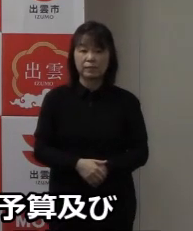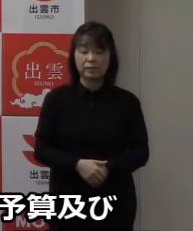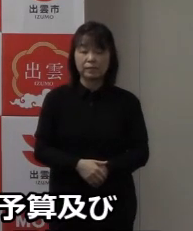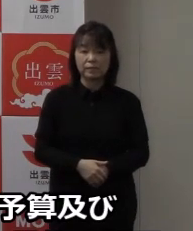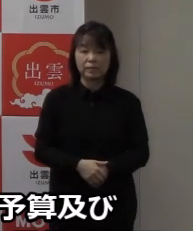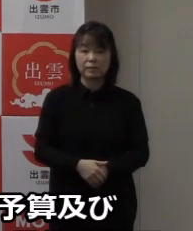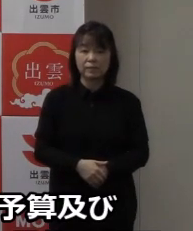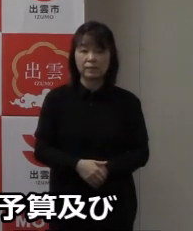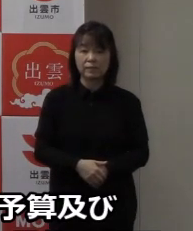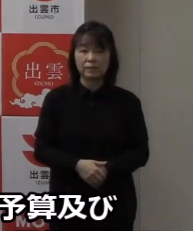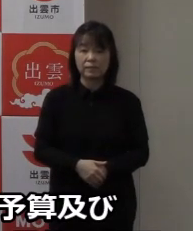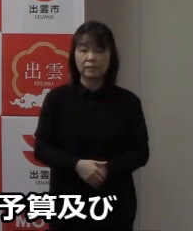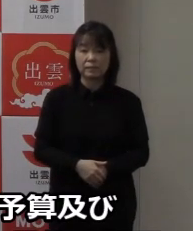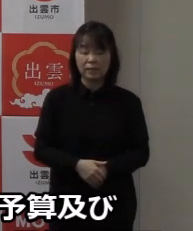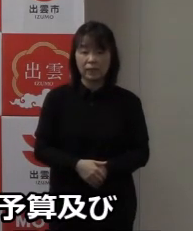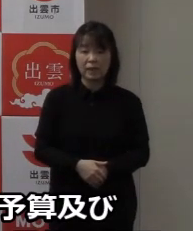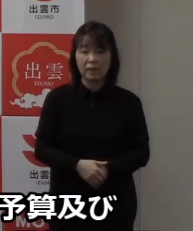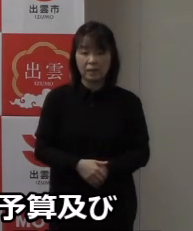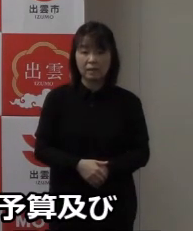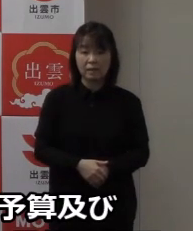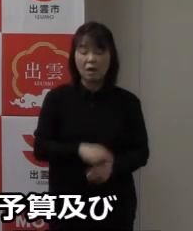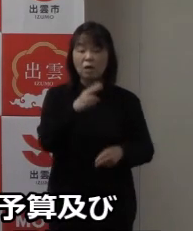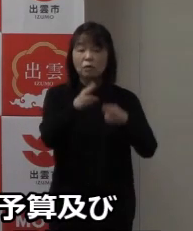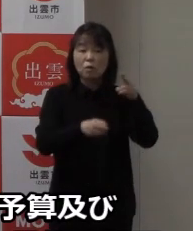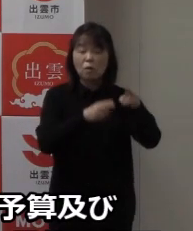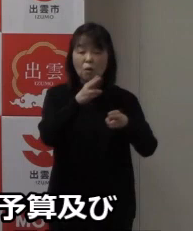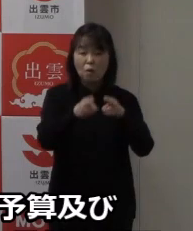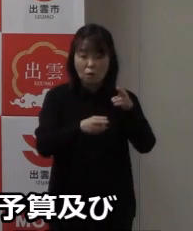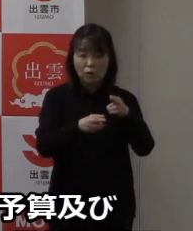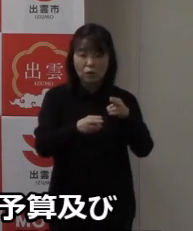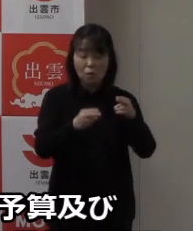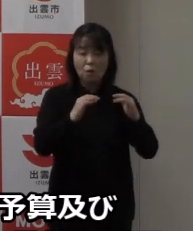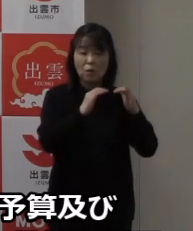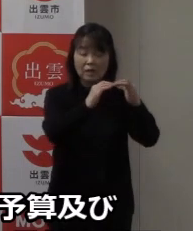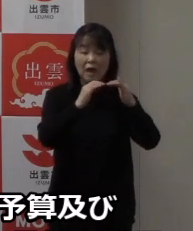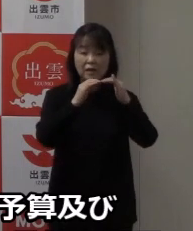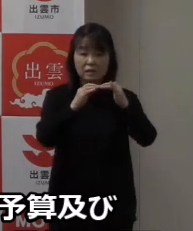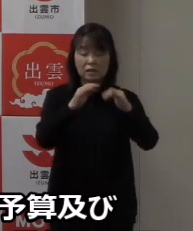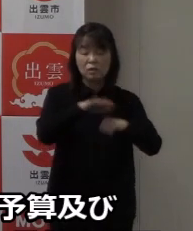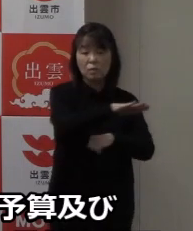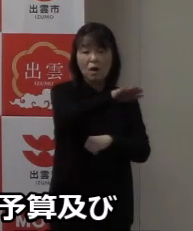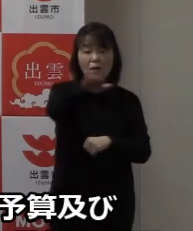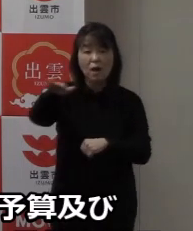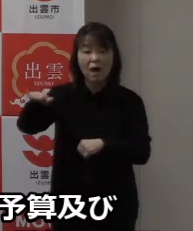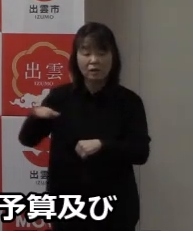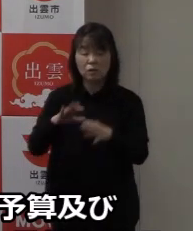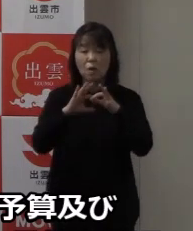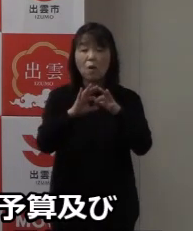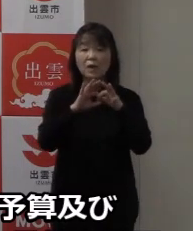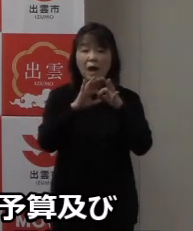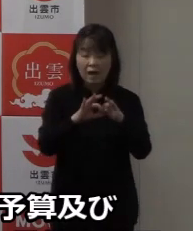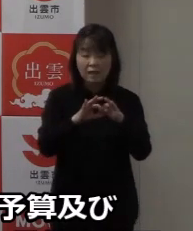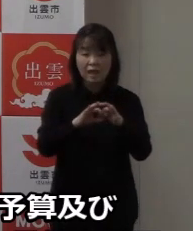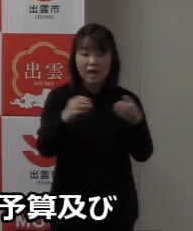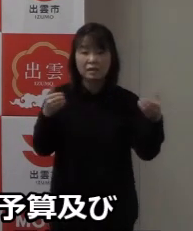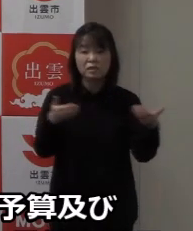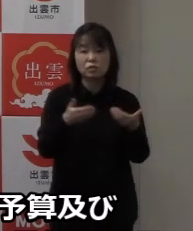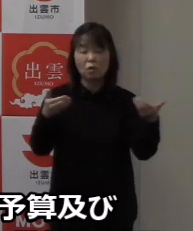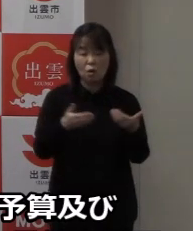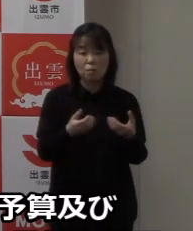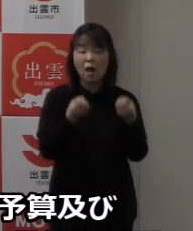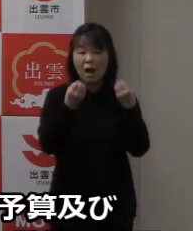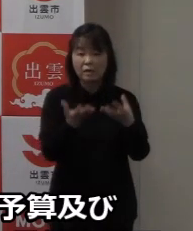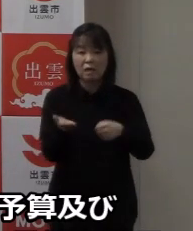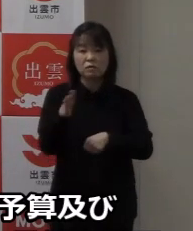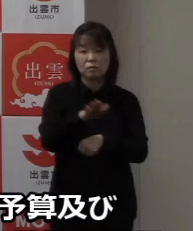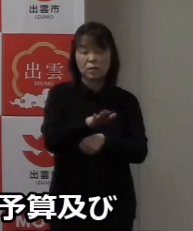またその工業団地の周りの方ですね、関連事業も新規として取り組むこ